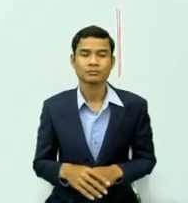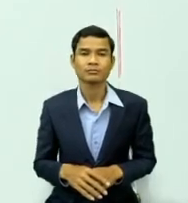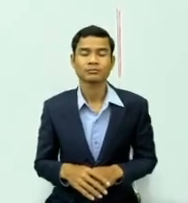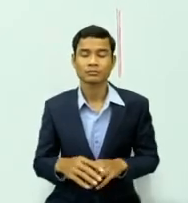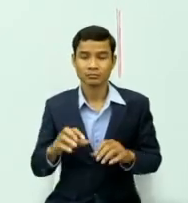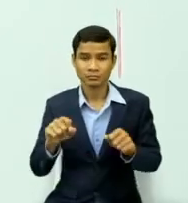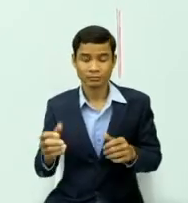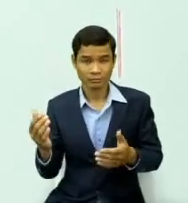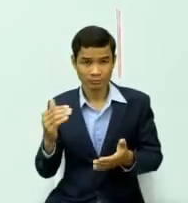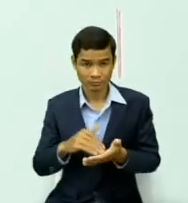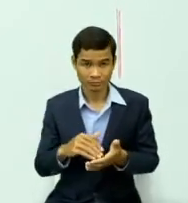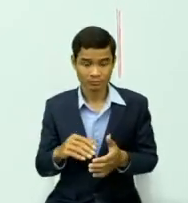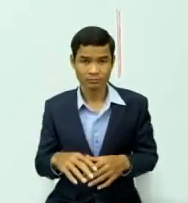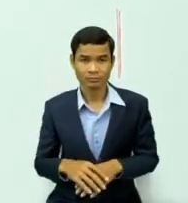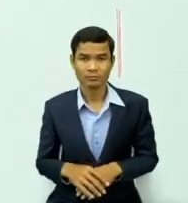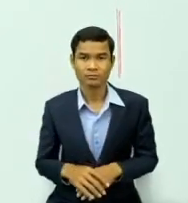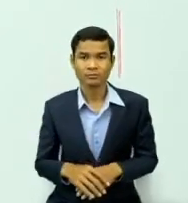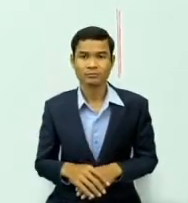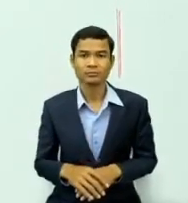Chà, đón tiếp con.